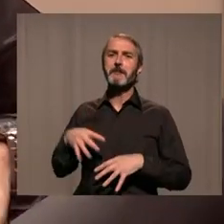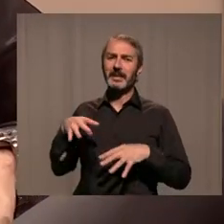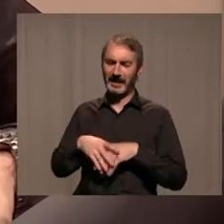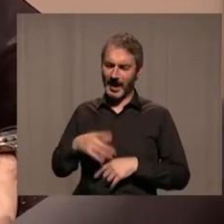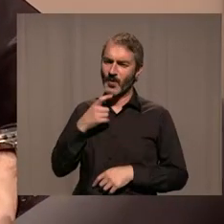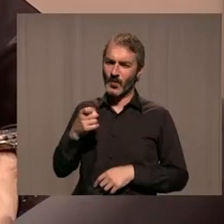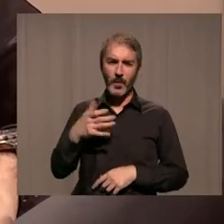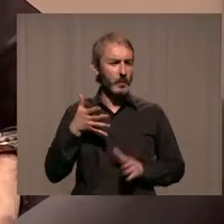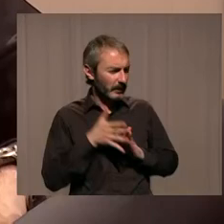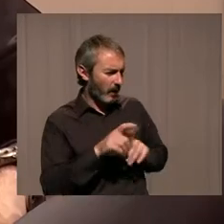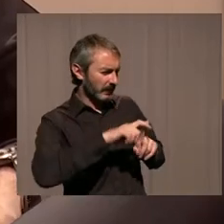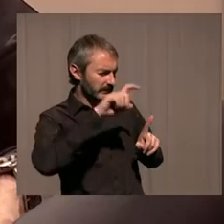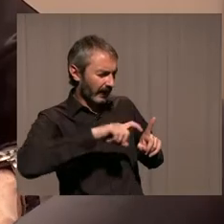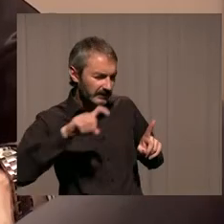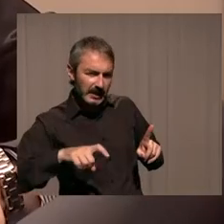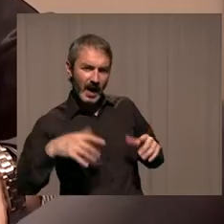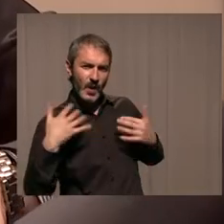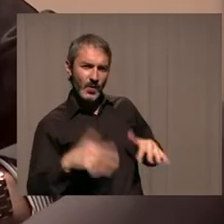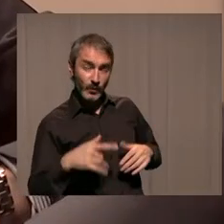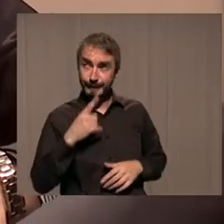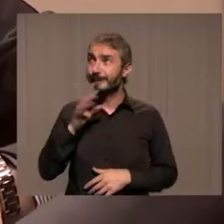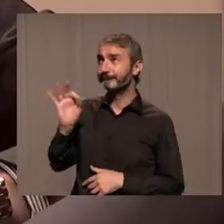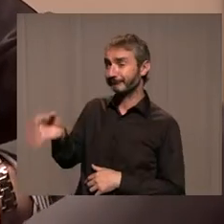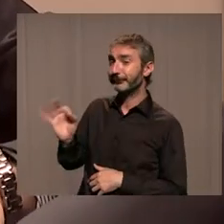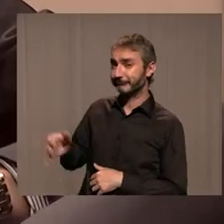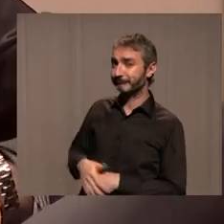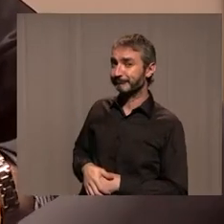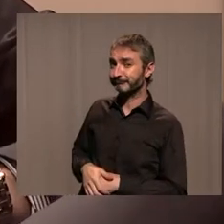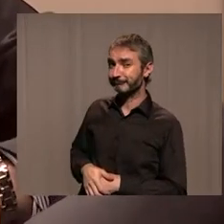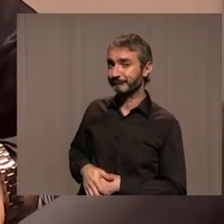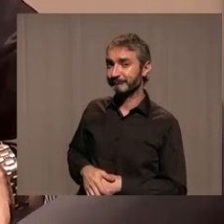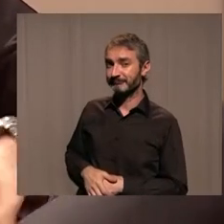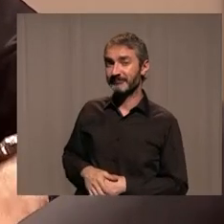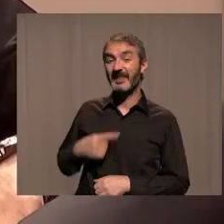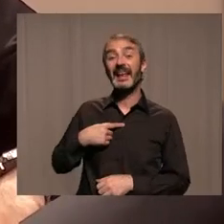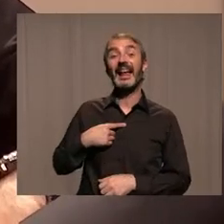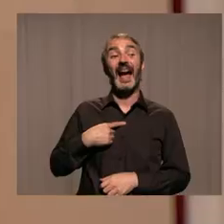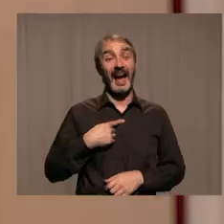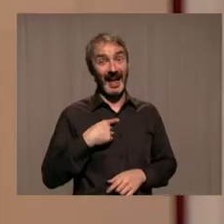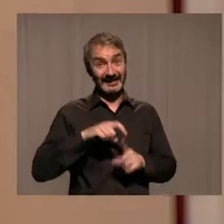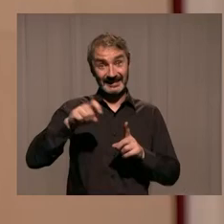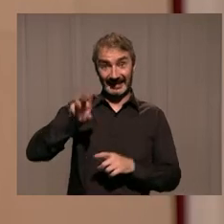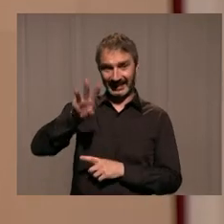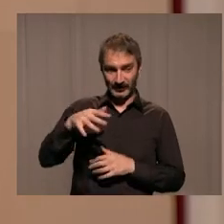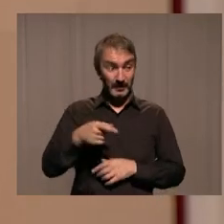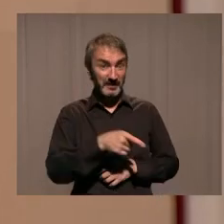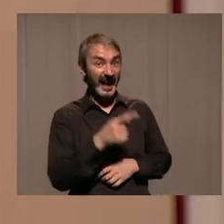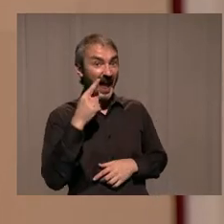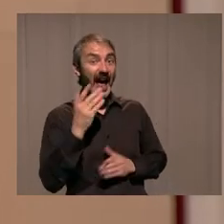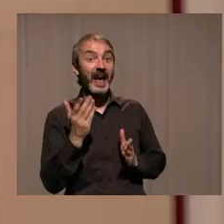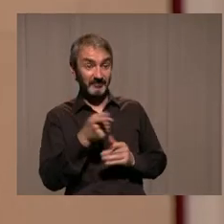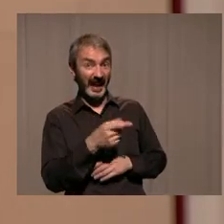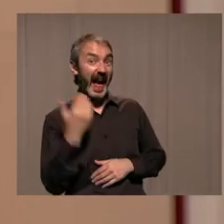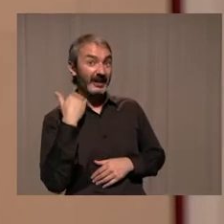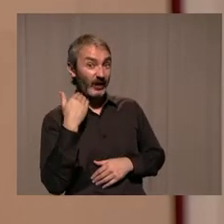complicada. O l'estadística, no? Per un tub. Sí. Ja, sobretot hi ha una estadística 3, que és bastant... Quedeu-vos bé amb la cara de l'Antoni perquè estudiant polítiques